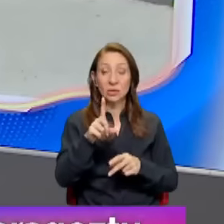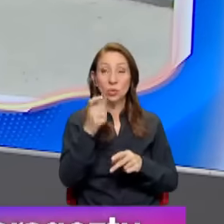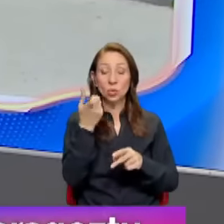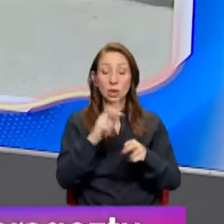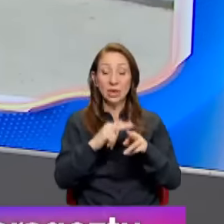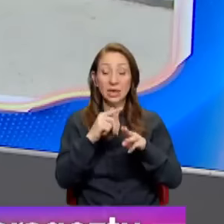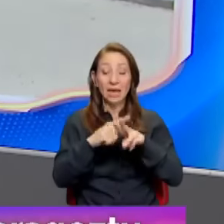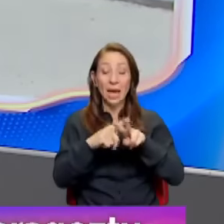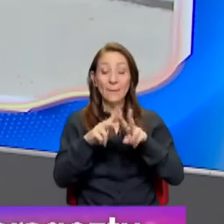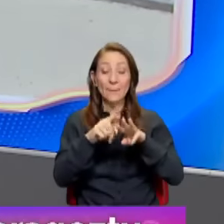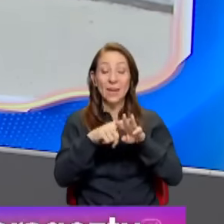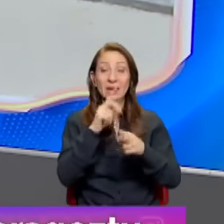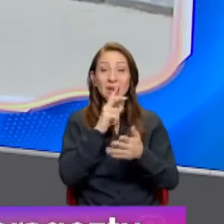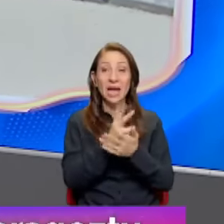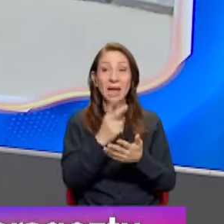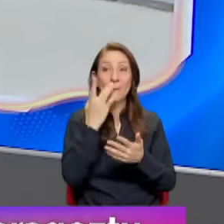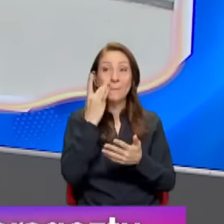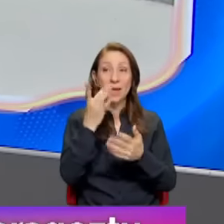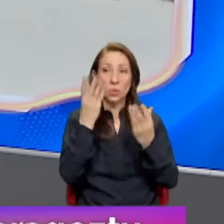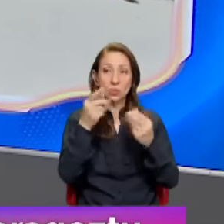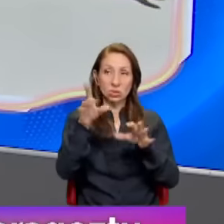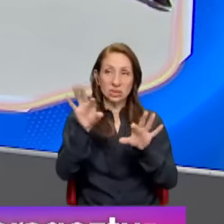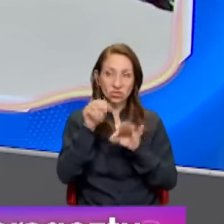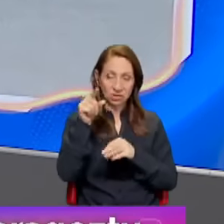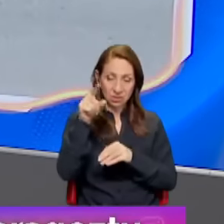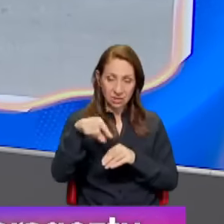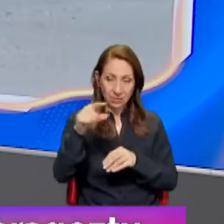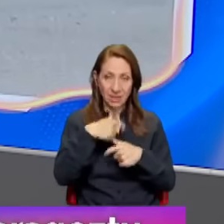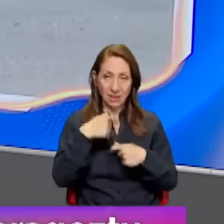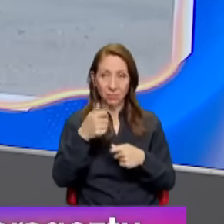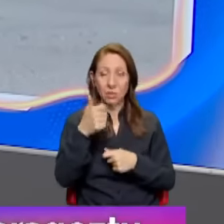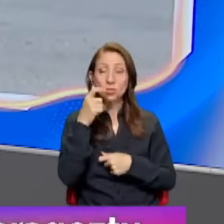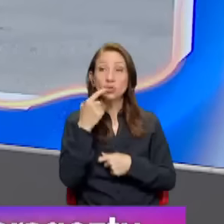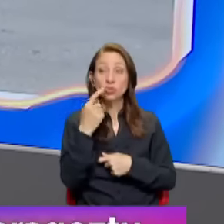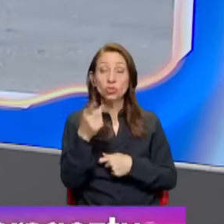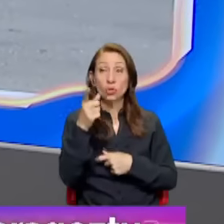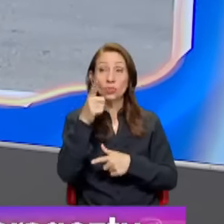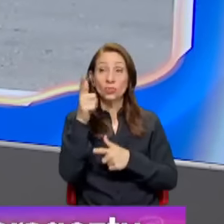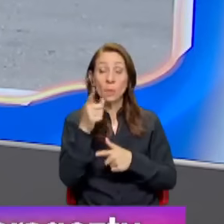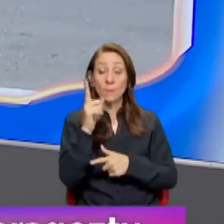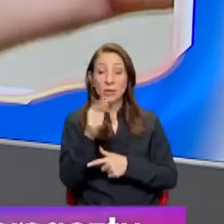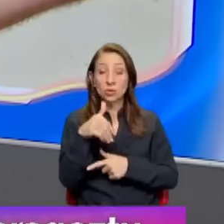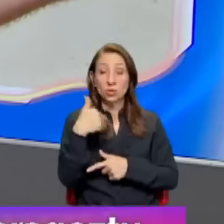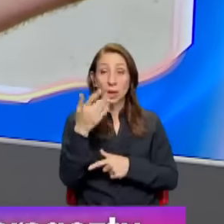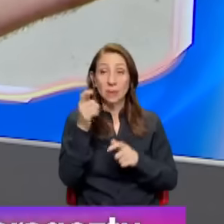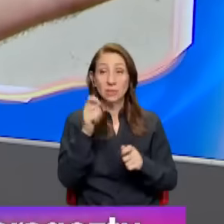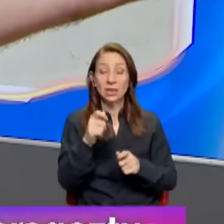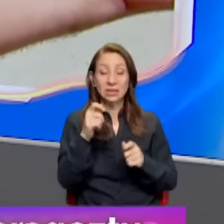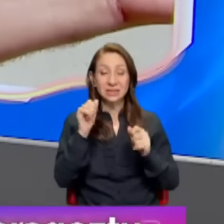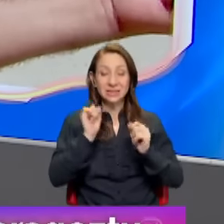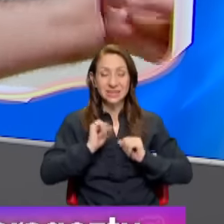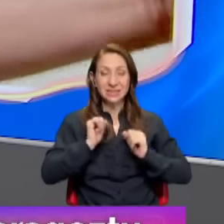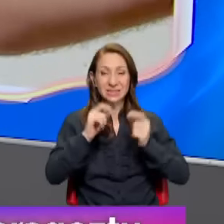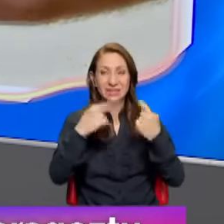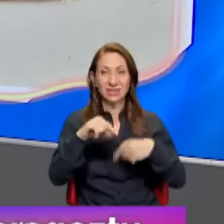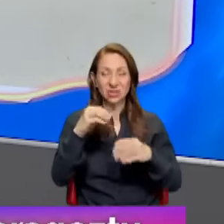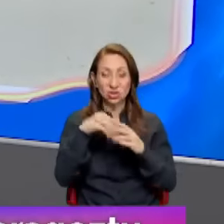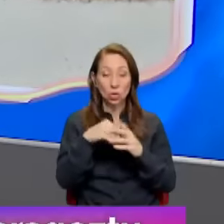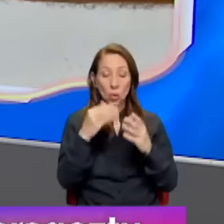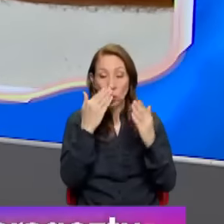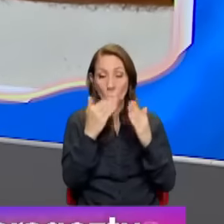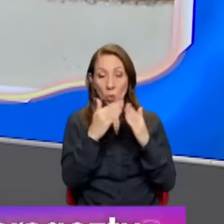günaydınlarımsın da belirlendiğini söylüyor Milli Eğitim Bakanlığı söz konusu görüntü bir gün sonra yapılacak uygulama sınavı için uygun